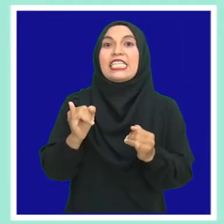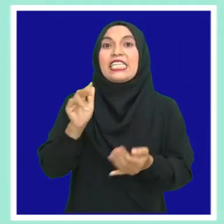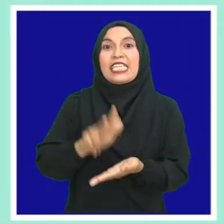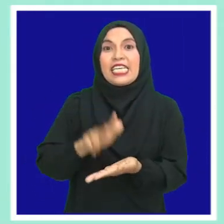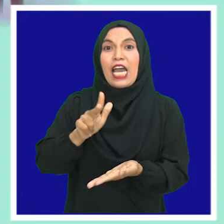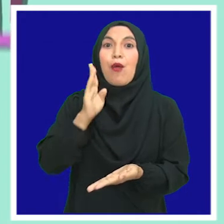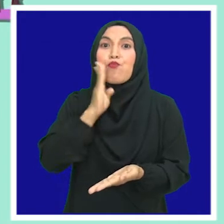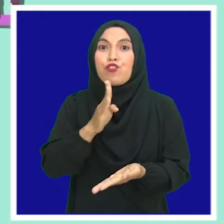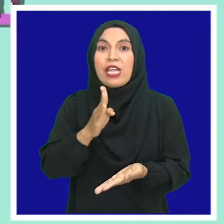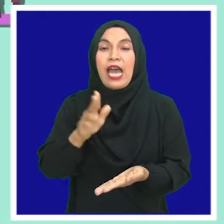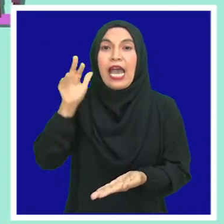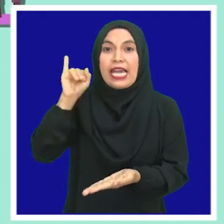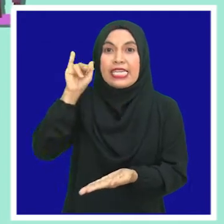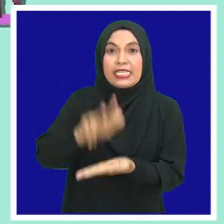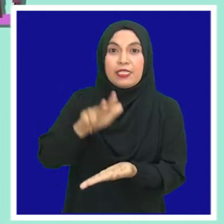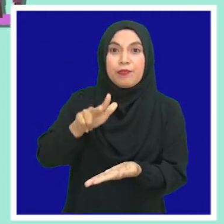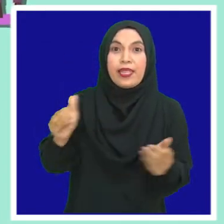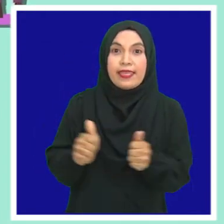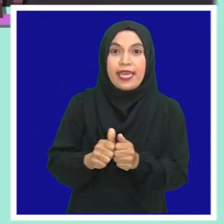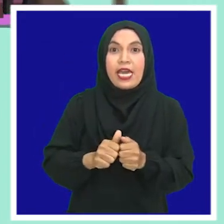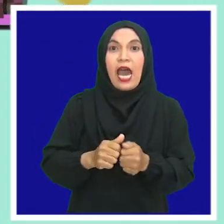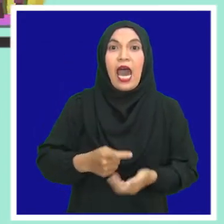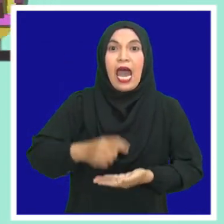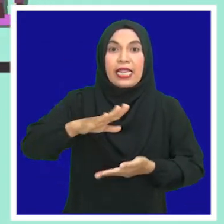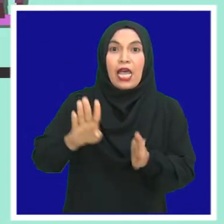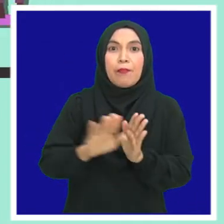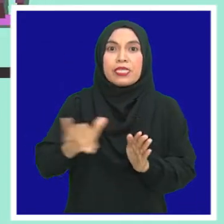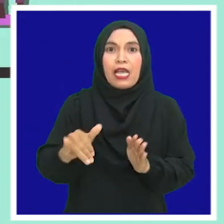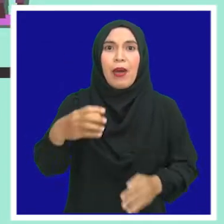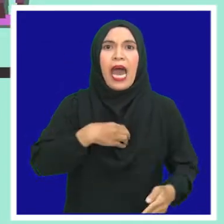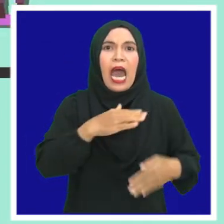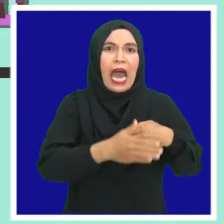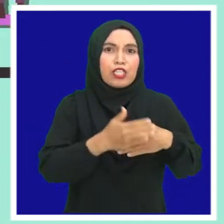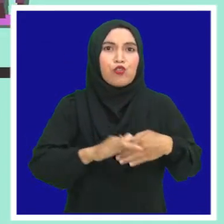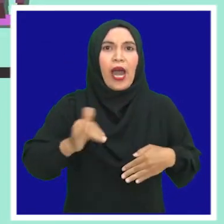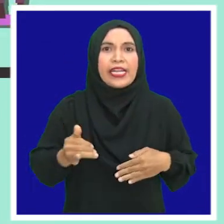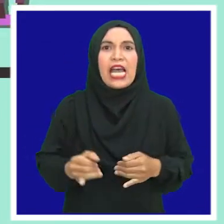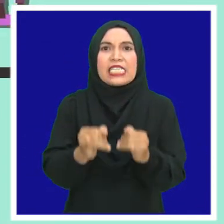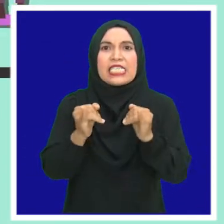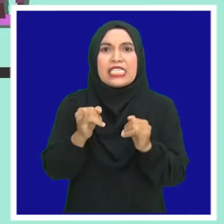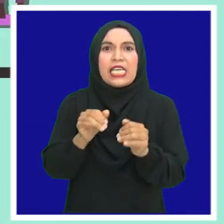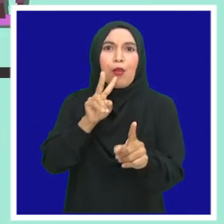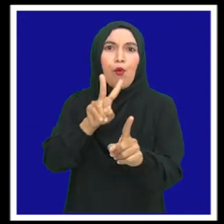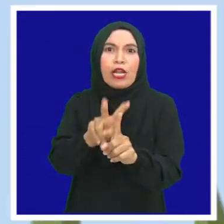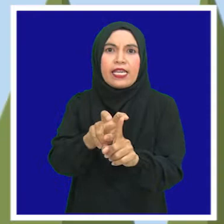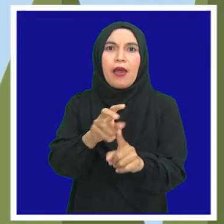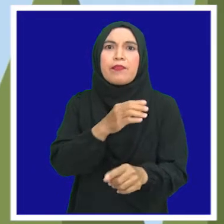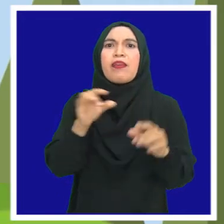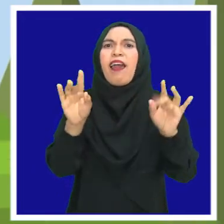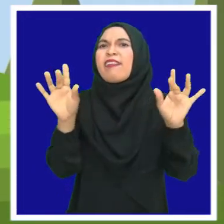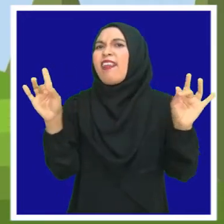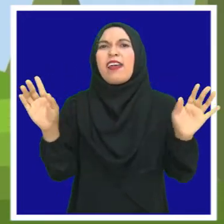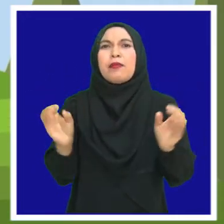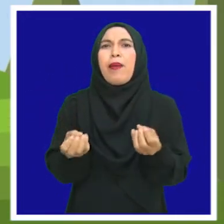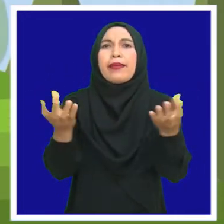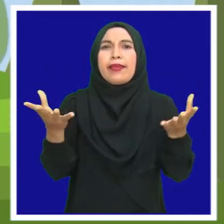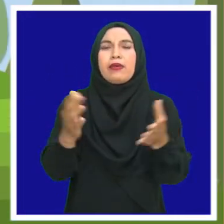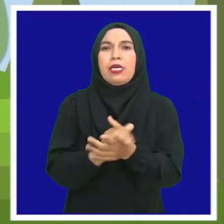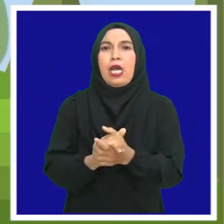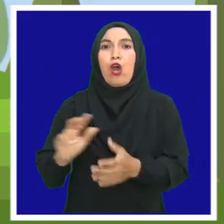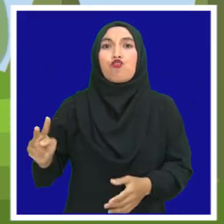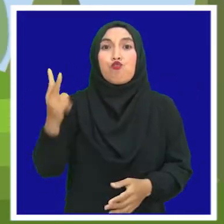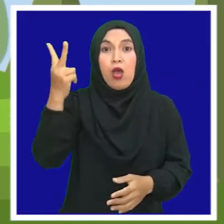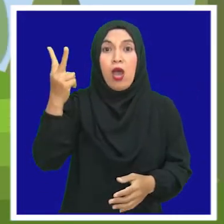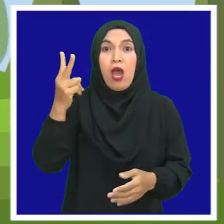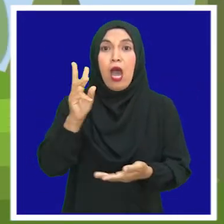dispensasi nikah, isbat nikah, harta bersama, hak asuh anak, izin poligami, dan lain-lain. Yang kedua